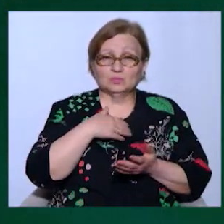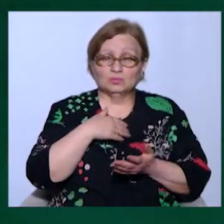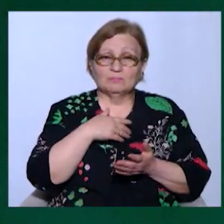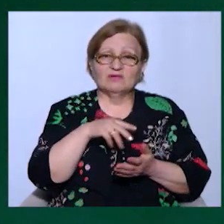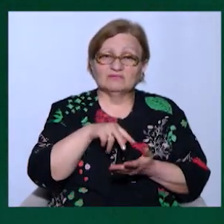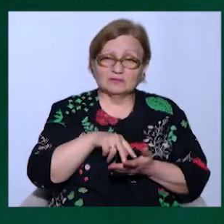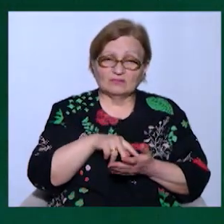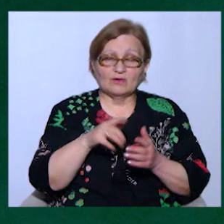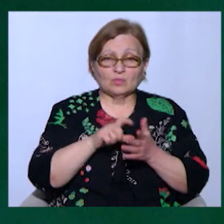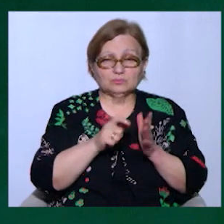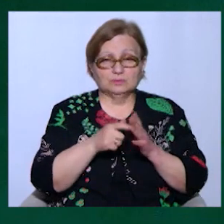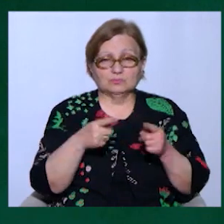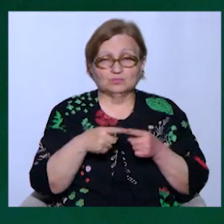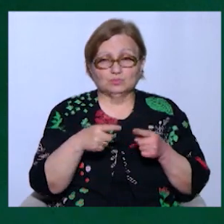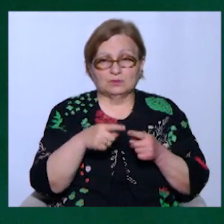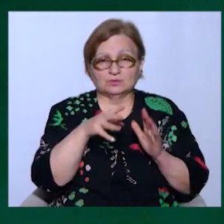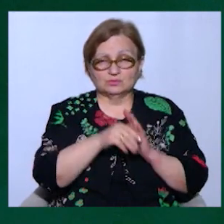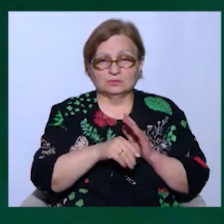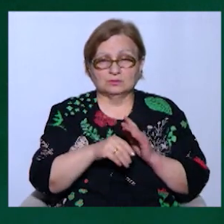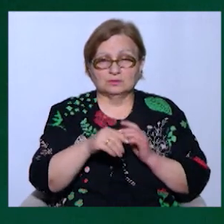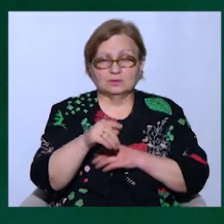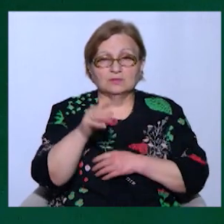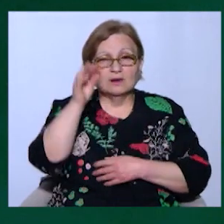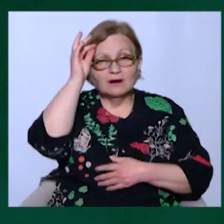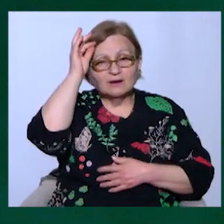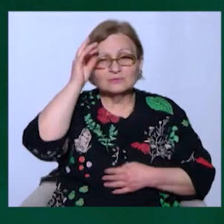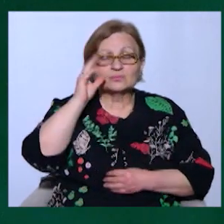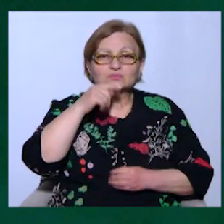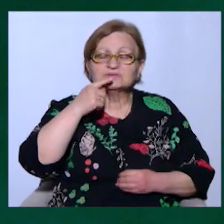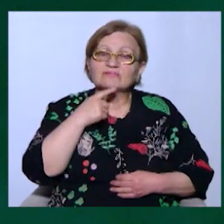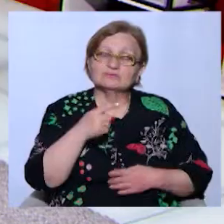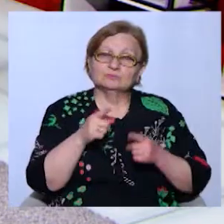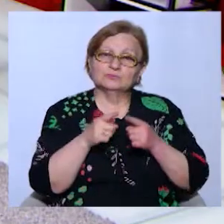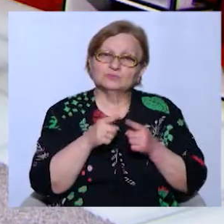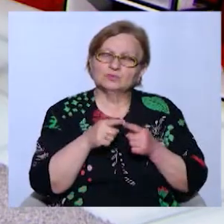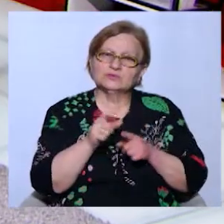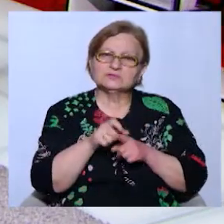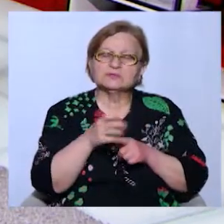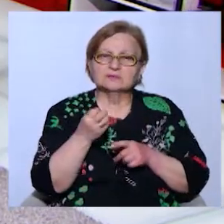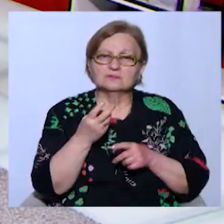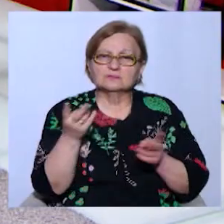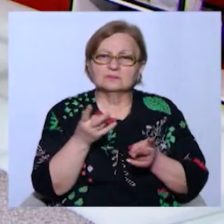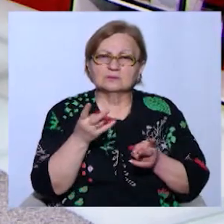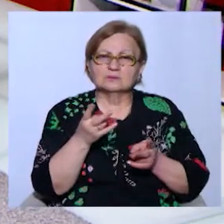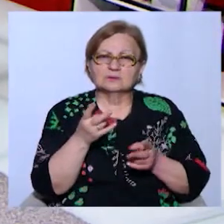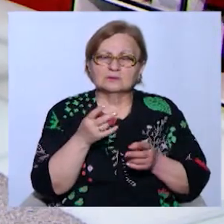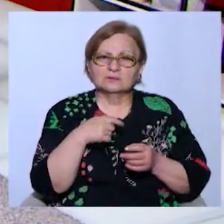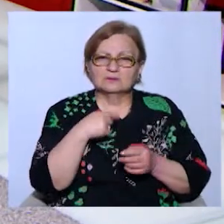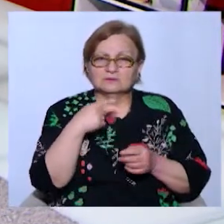ოთახის კუთხეში. აბა გავიხსენოთ კიდე, როდის ვამბობთ ჩვენ კუთხეს. ჩვენ ვამბობთ კუთხეს,